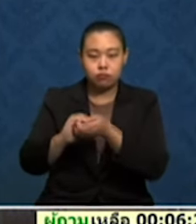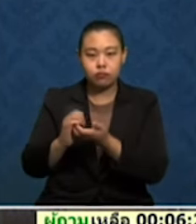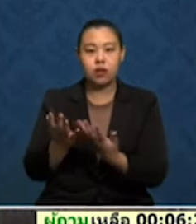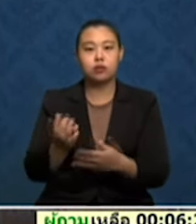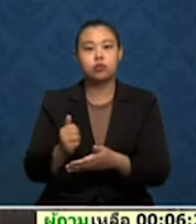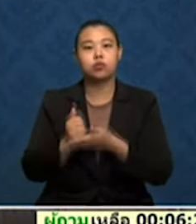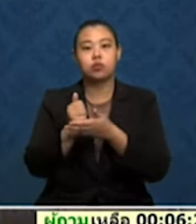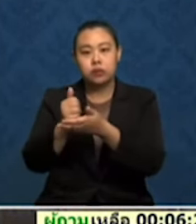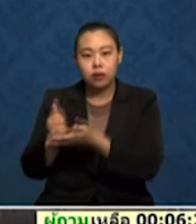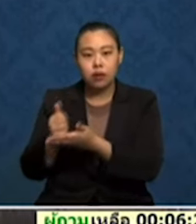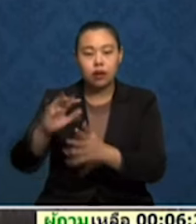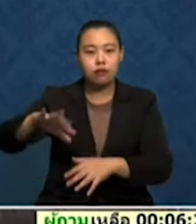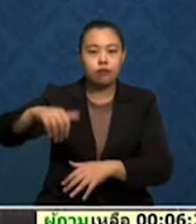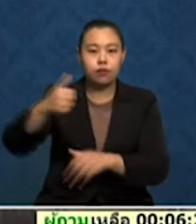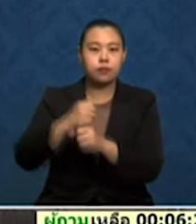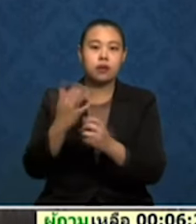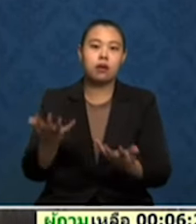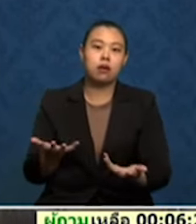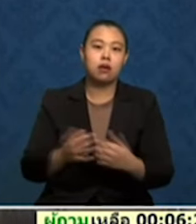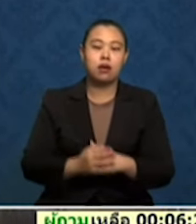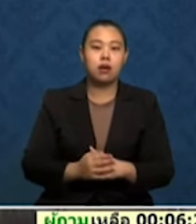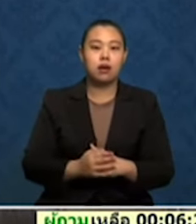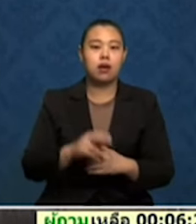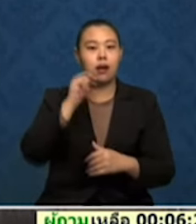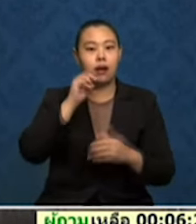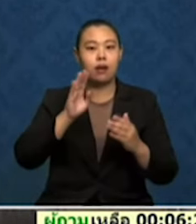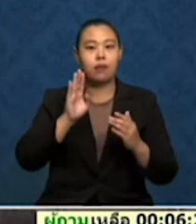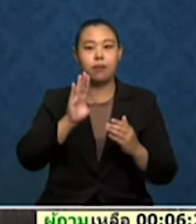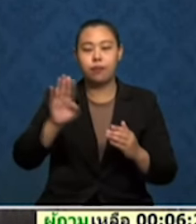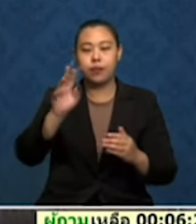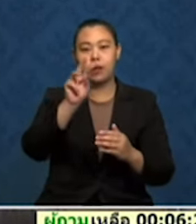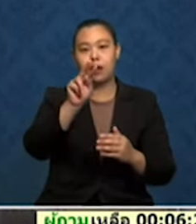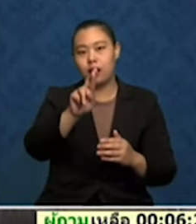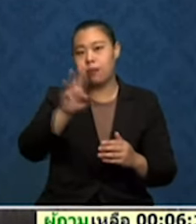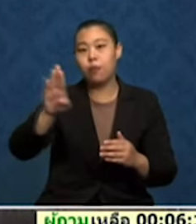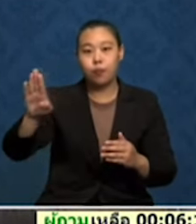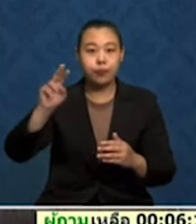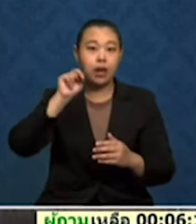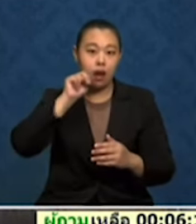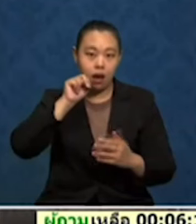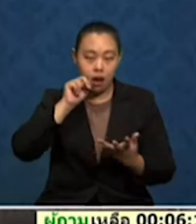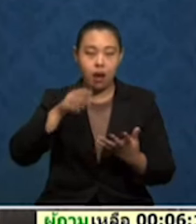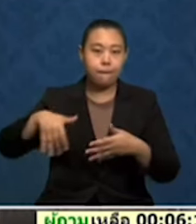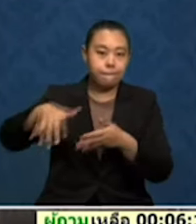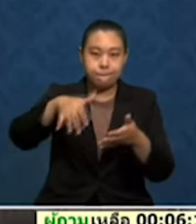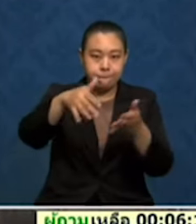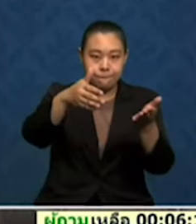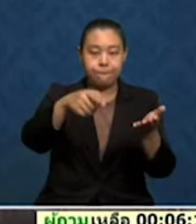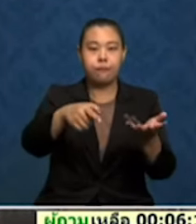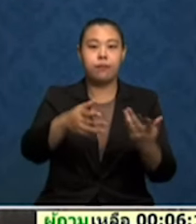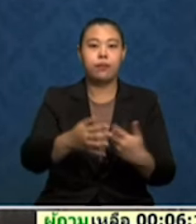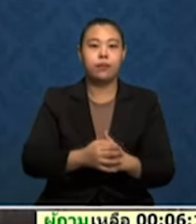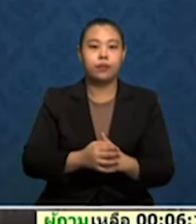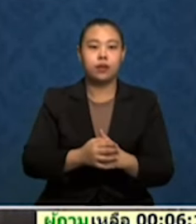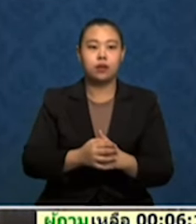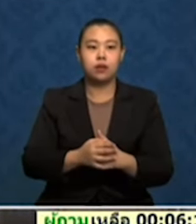บบน้ำประปาระบบระบายน้ำคลองต่างๆที่เต็มไปด้วยโคลนผนังป้องกันน้ำท่วม